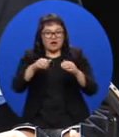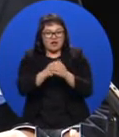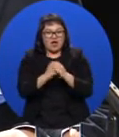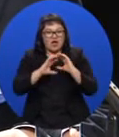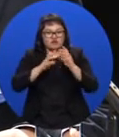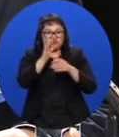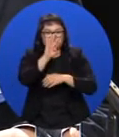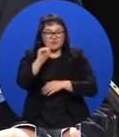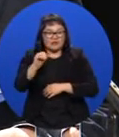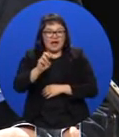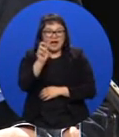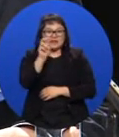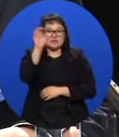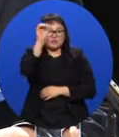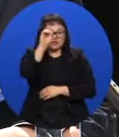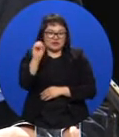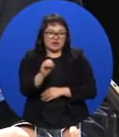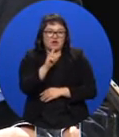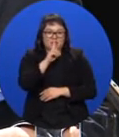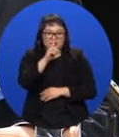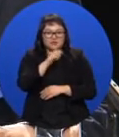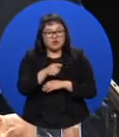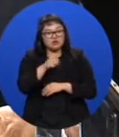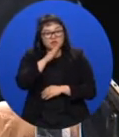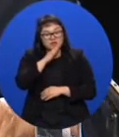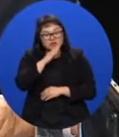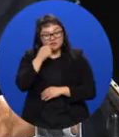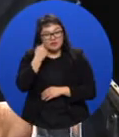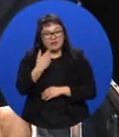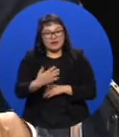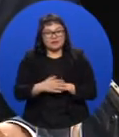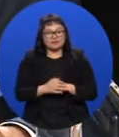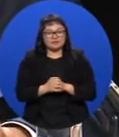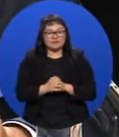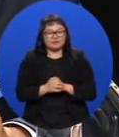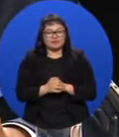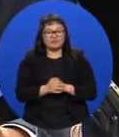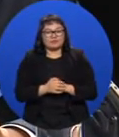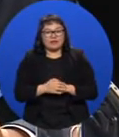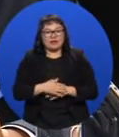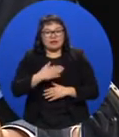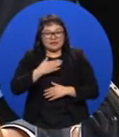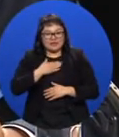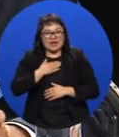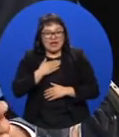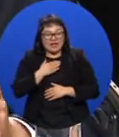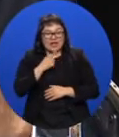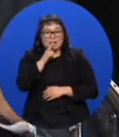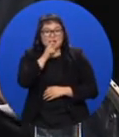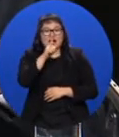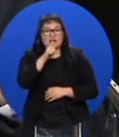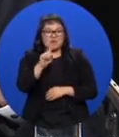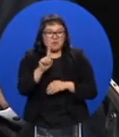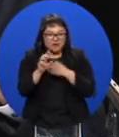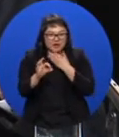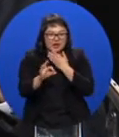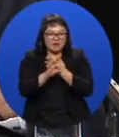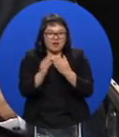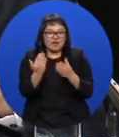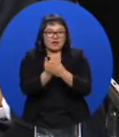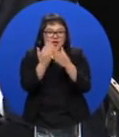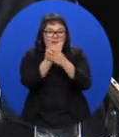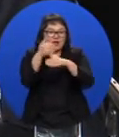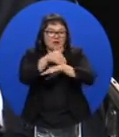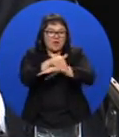국비가 20%라고 했습니다. 네. 이 사실 맞습니까? 제가 그 당시에 드렸던 말씀은 예, 개발계획